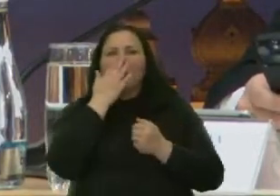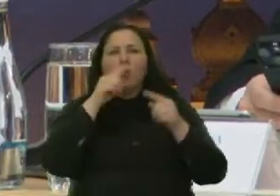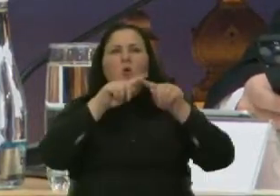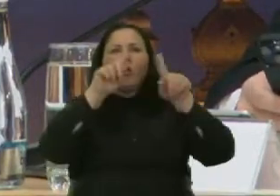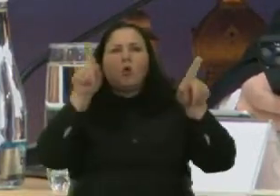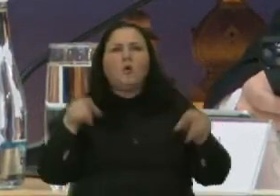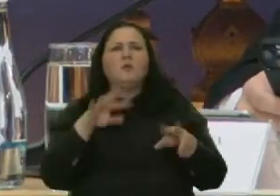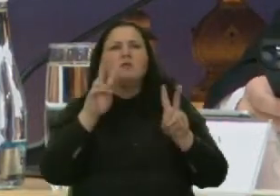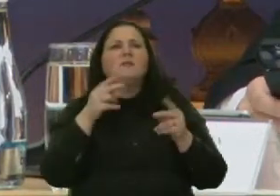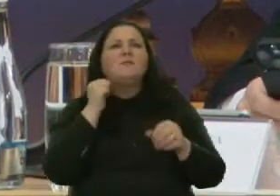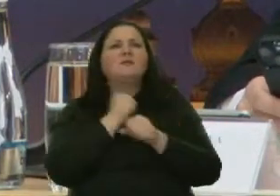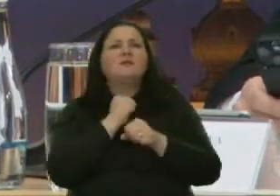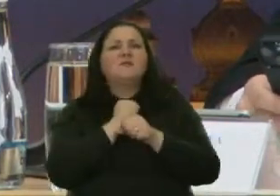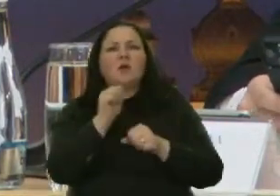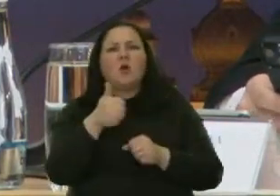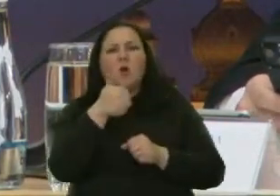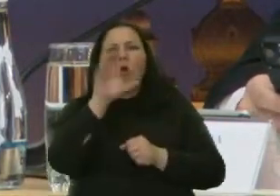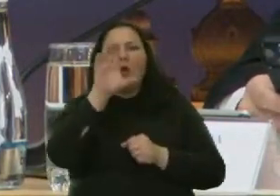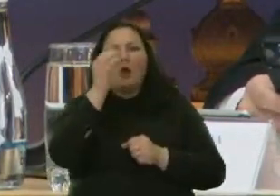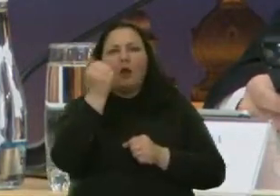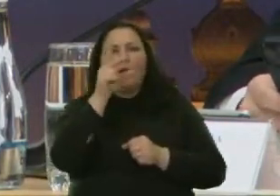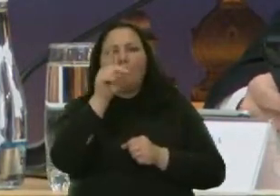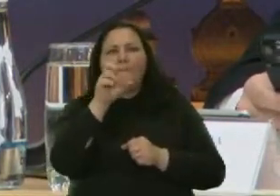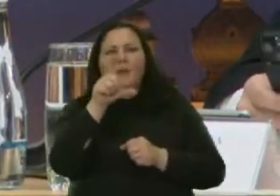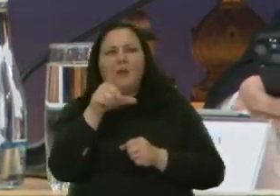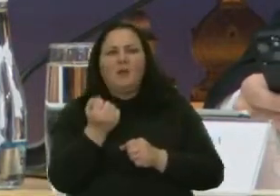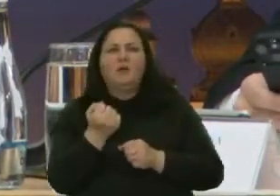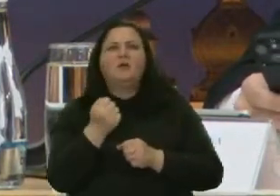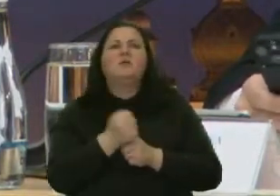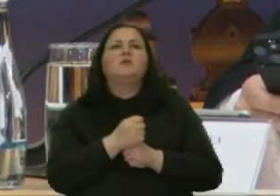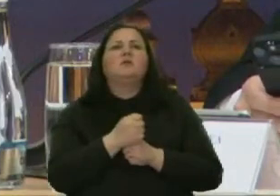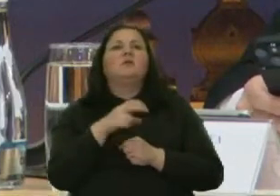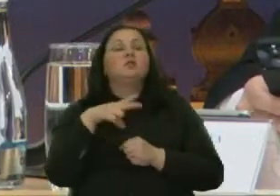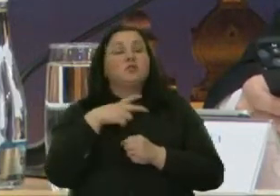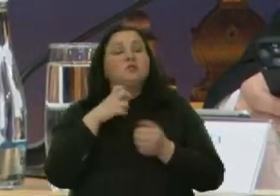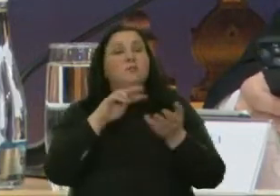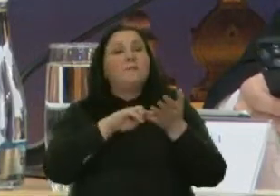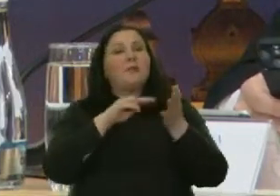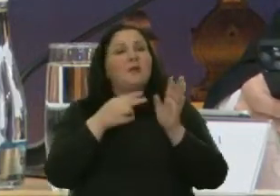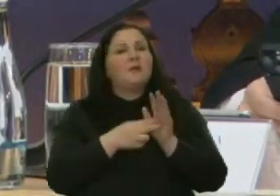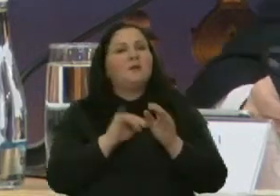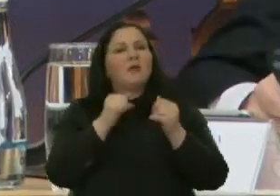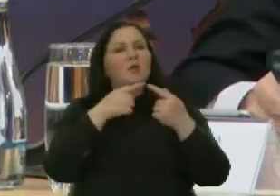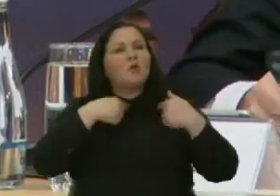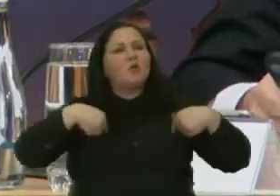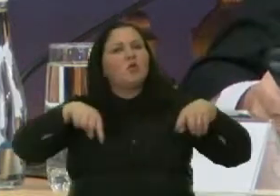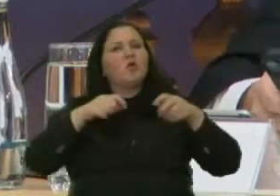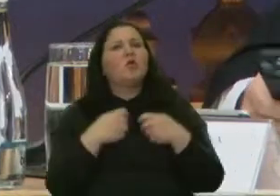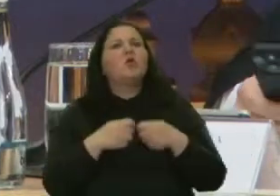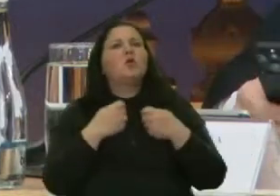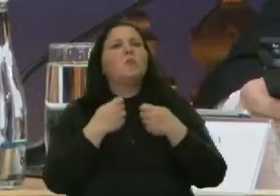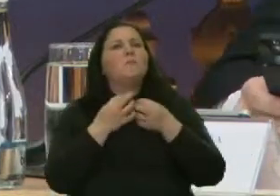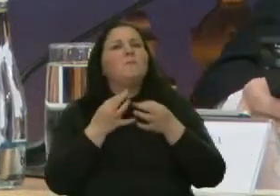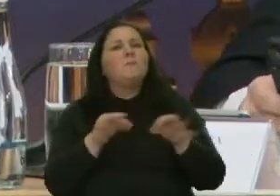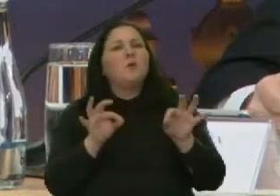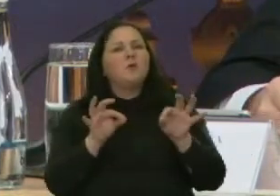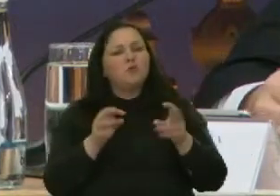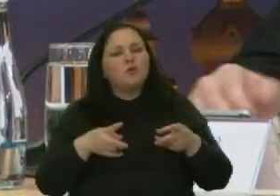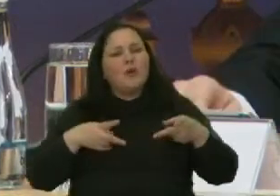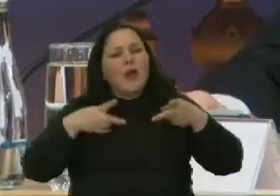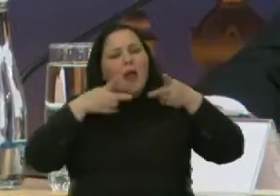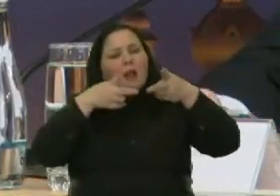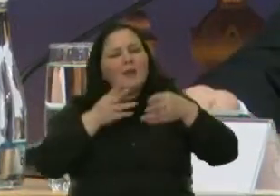primăria trebuie să realizeze o capelă și se află în fază de pregătirea implementării ei iar noi modernizăm și amenajăm aleele de acces din